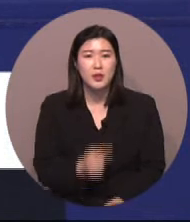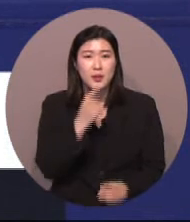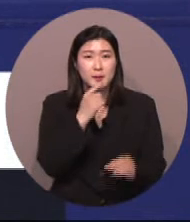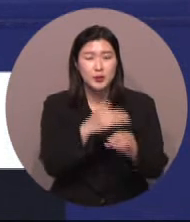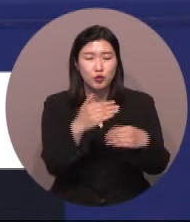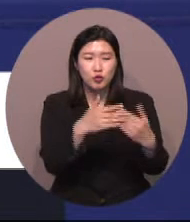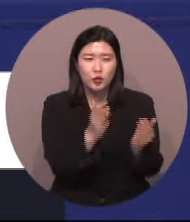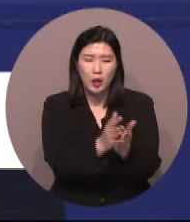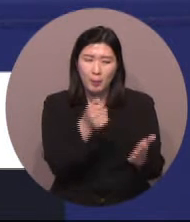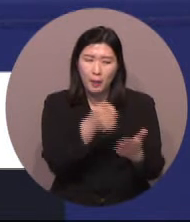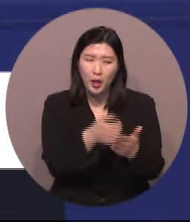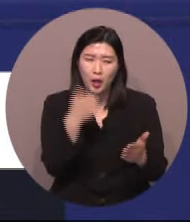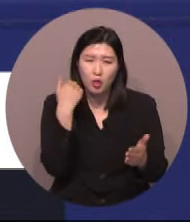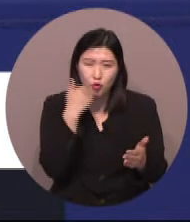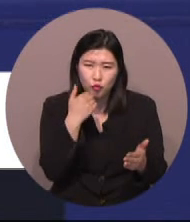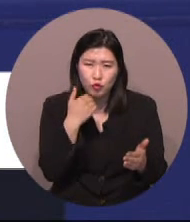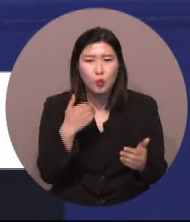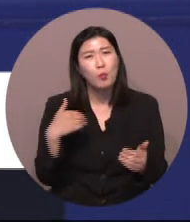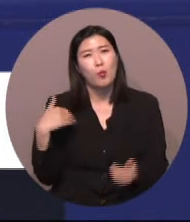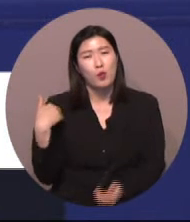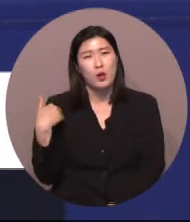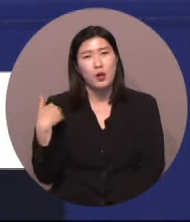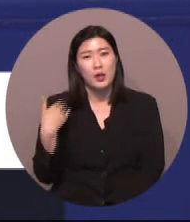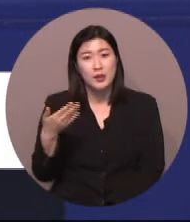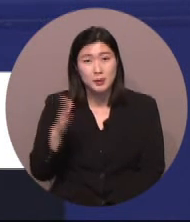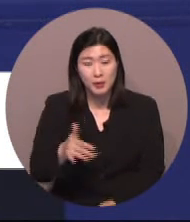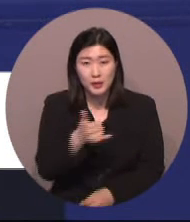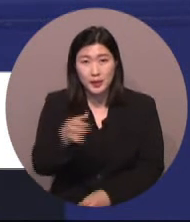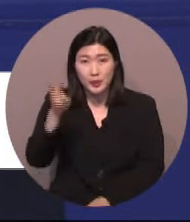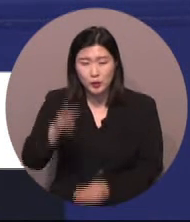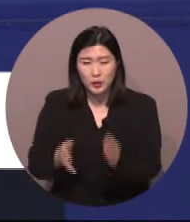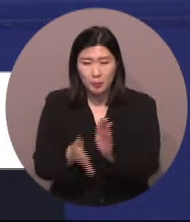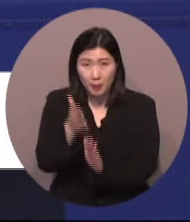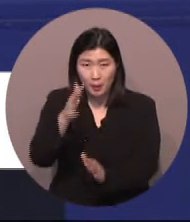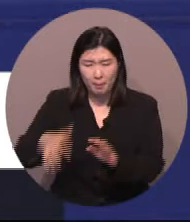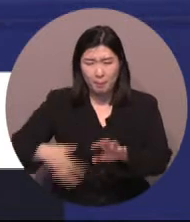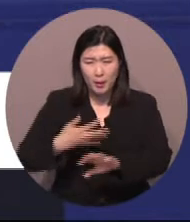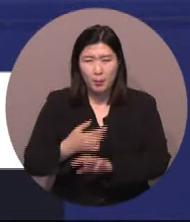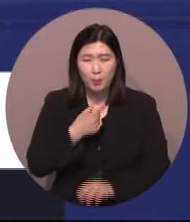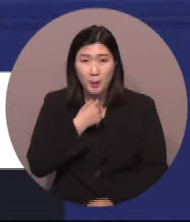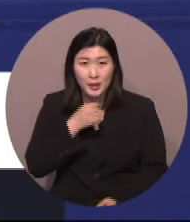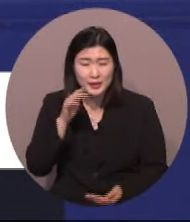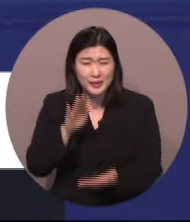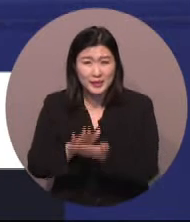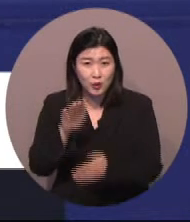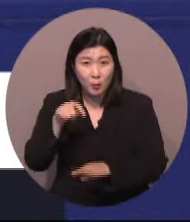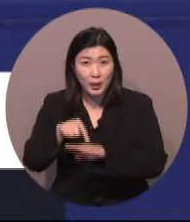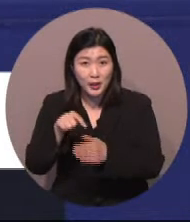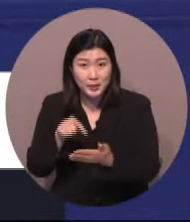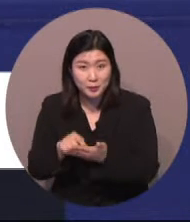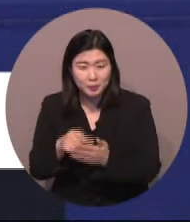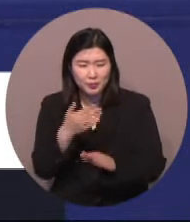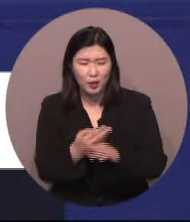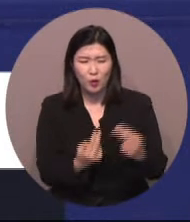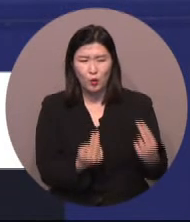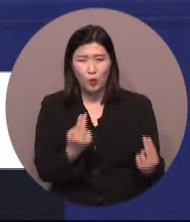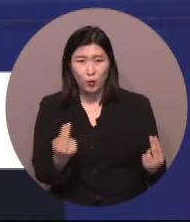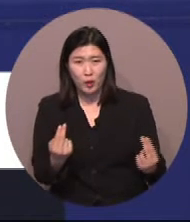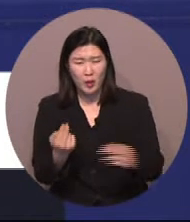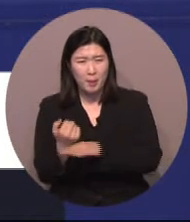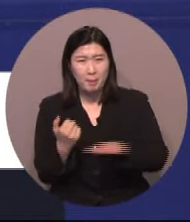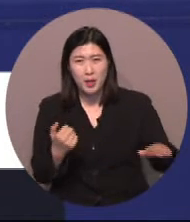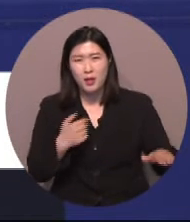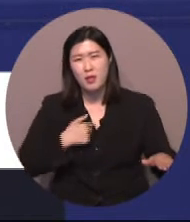확정이 되실는지는 모르겠지만 제가 세종시를 한번 멋있게 만들어 보겠다는 저의 그 와신 상담의 열정,